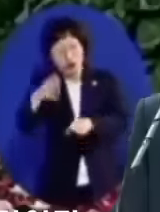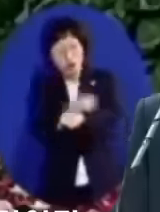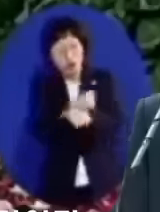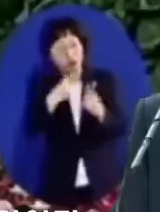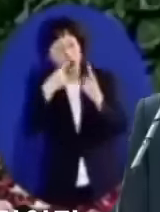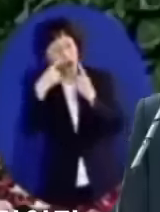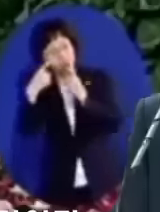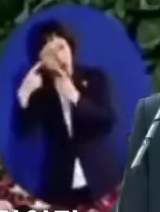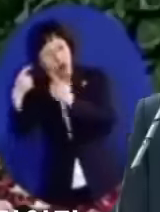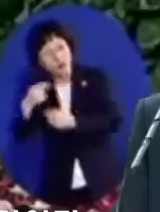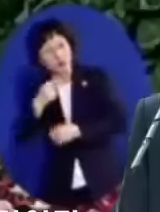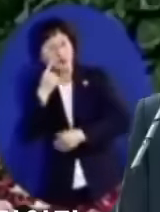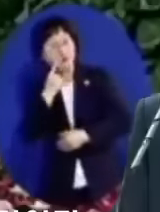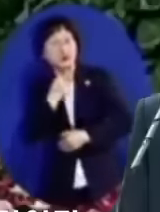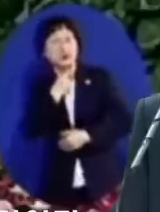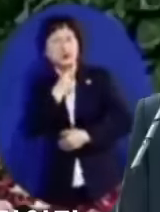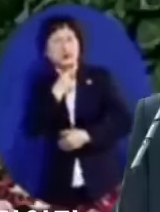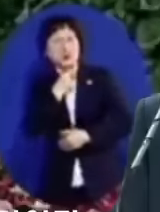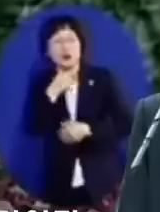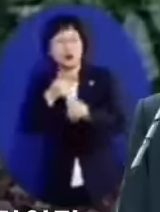무자비한 욕망을 이길 수가 없다.